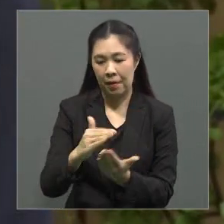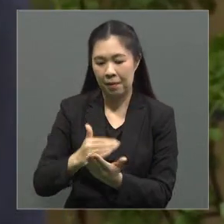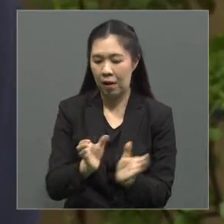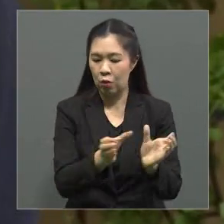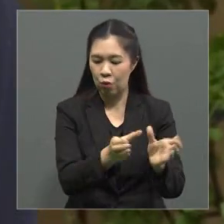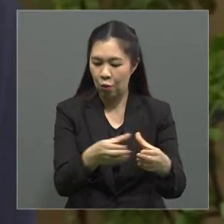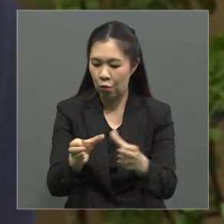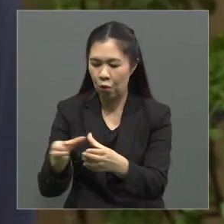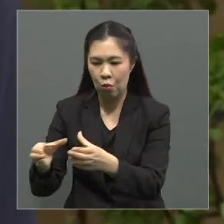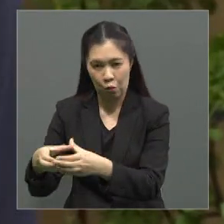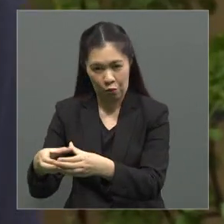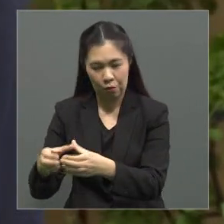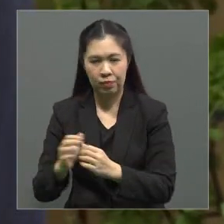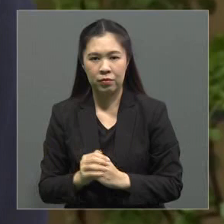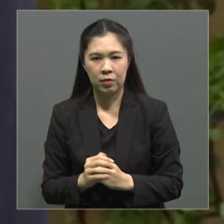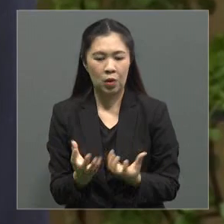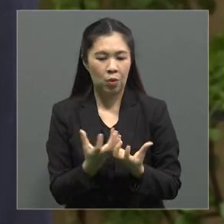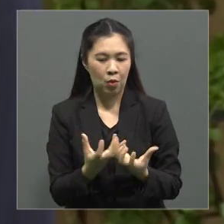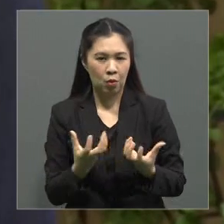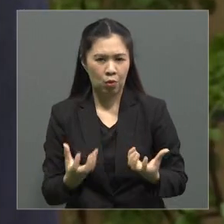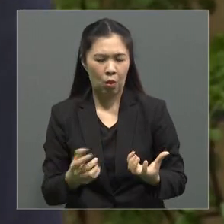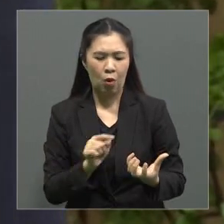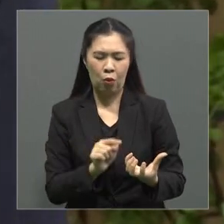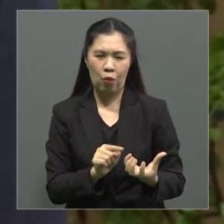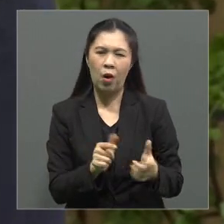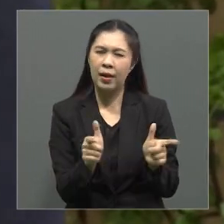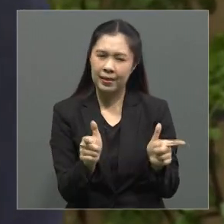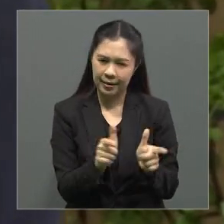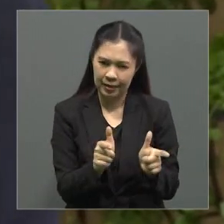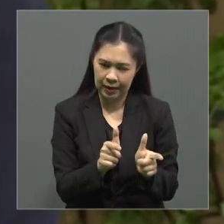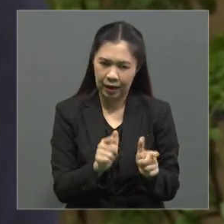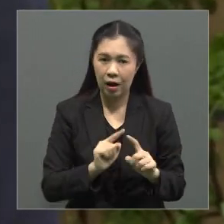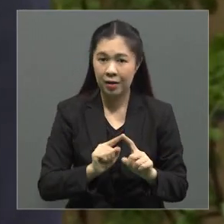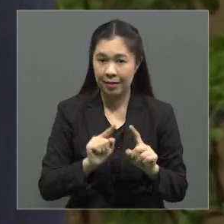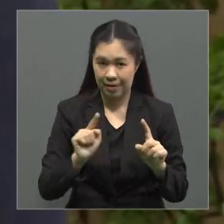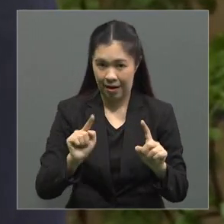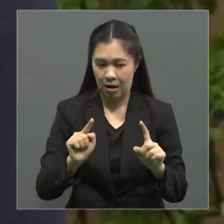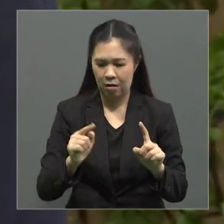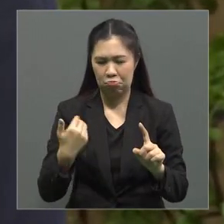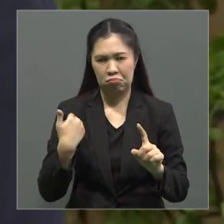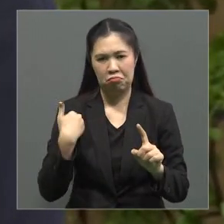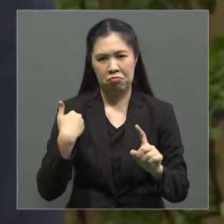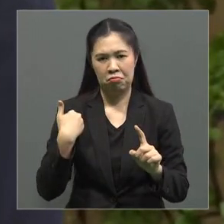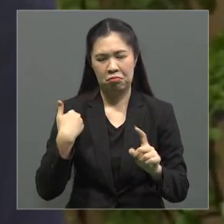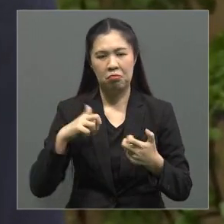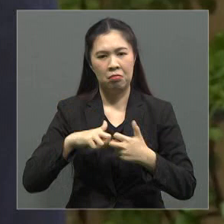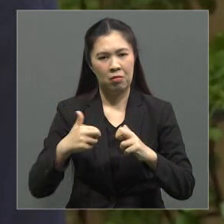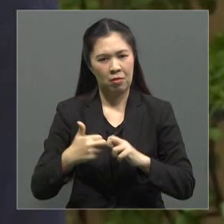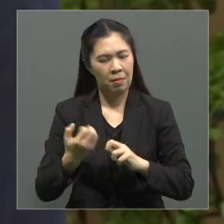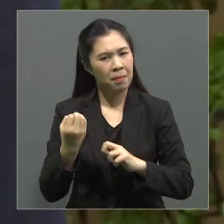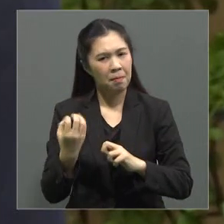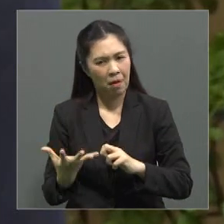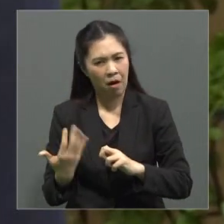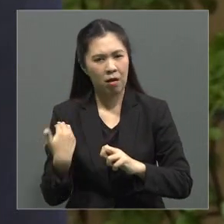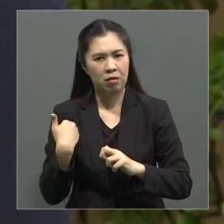หรือว่าสินค้าว่าอันไหนถ้าเกิดถึงแม้จะไซส์ไม่ใหญ่แต่ว่าถ้าเกิดมีความมีอุบัติเหตุเกิดขึ้นเนี่ยความหายนะสูงเนี่ยก็